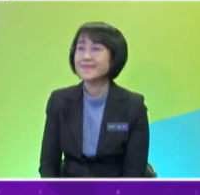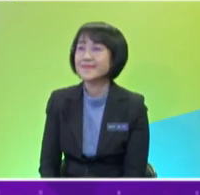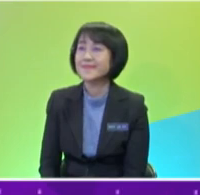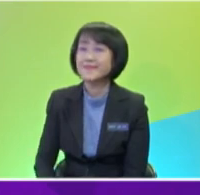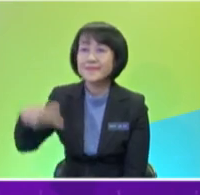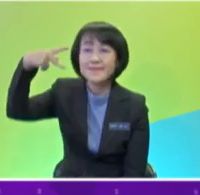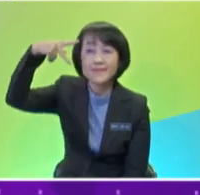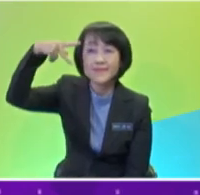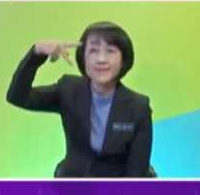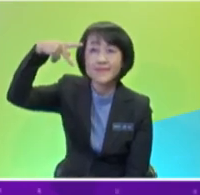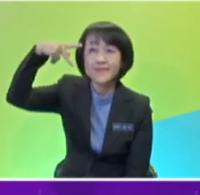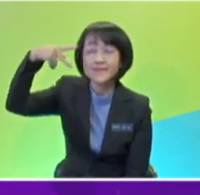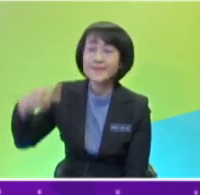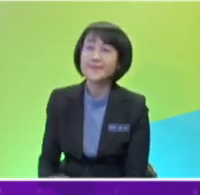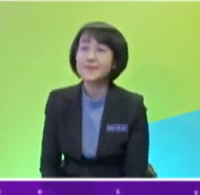contohnya